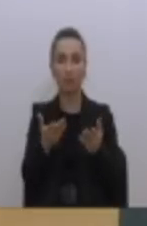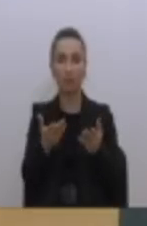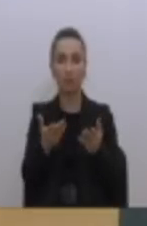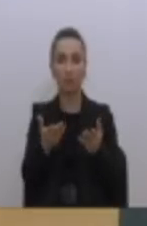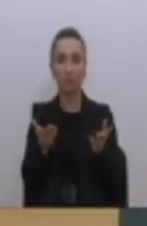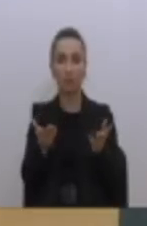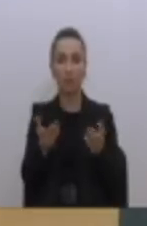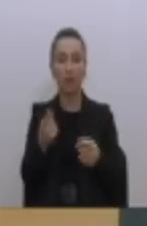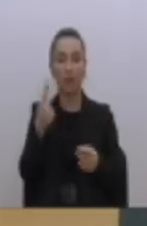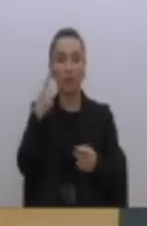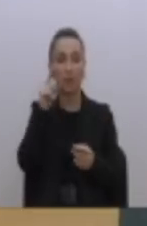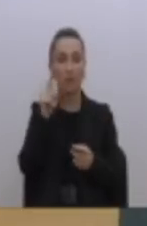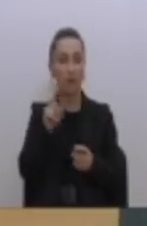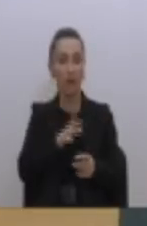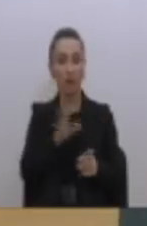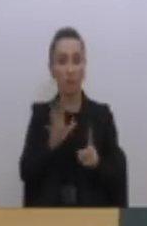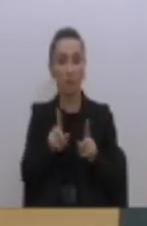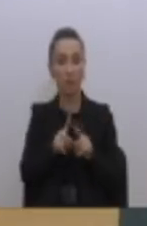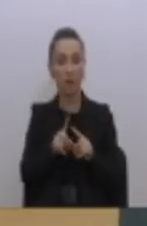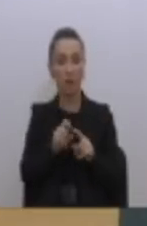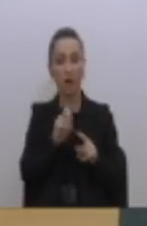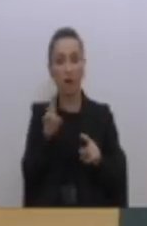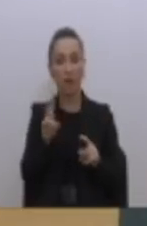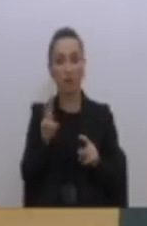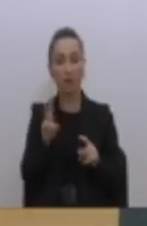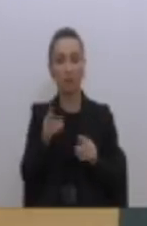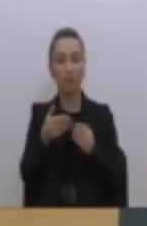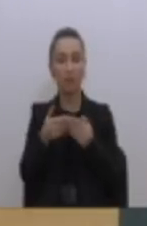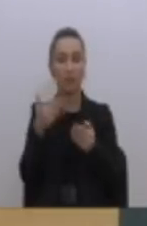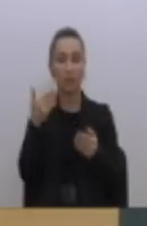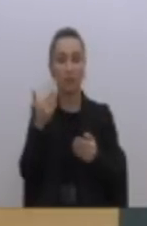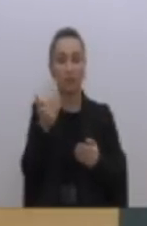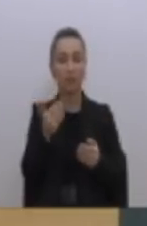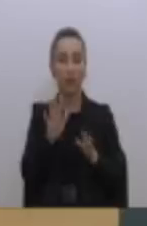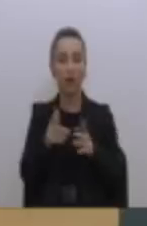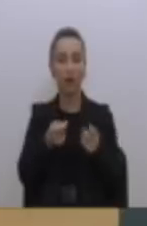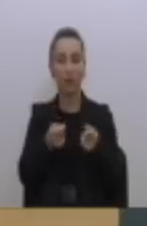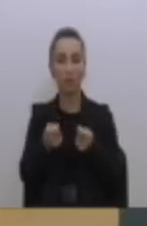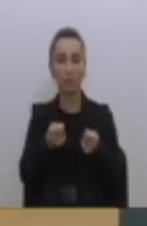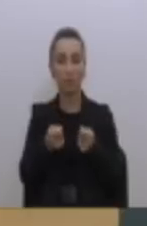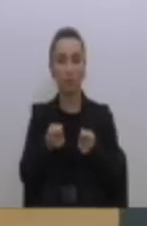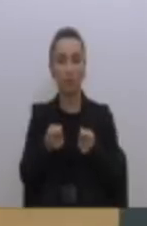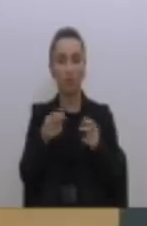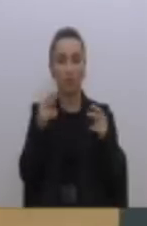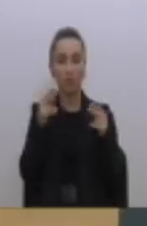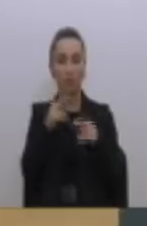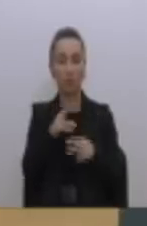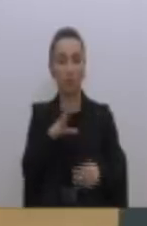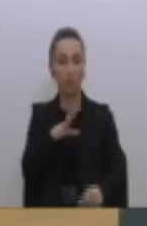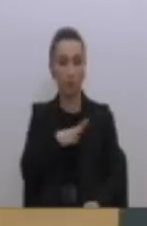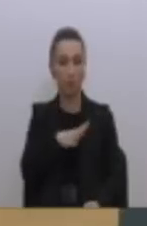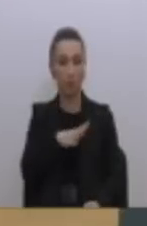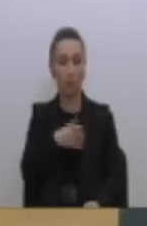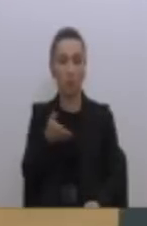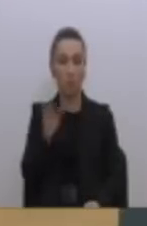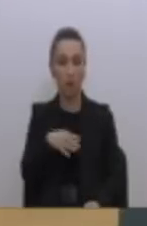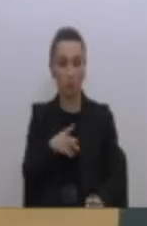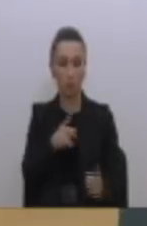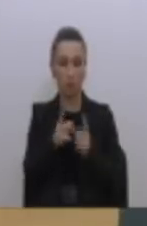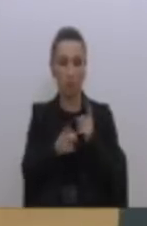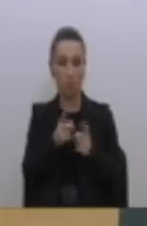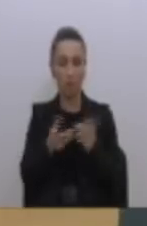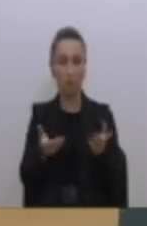ასე ვთქვათ, ინიციატივა არ ყოფილა, ან არც წინა თქვენი ხელმძღვანელობის შეცდომები იყო, მაშინ